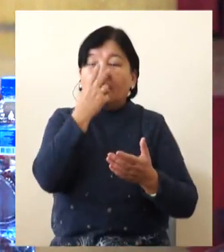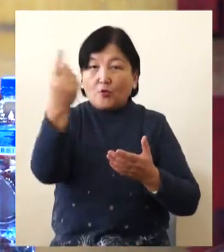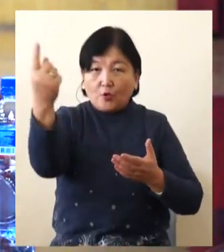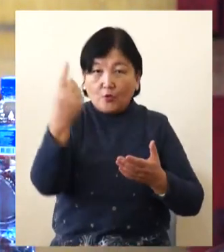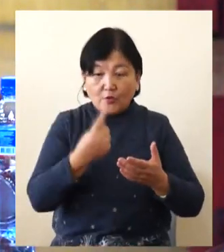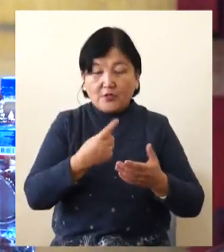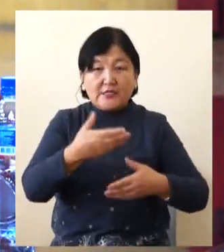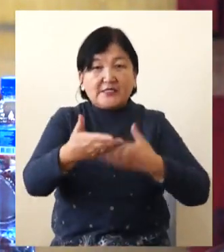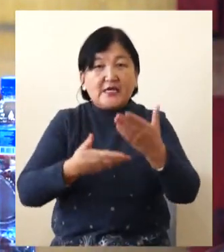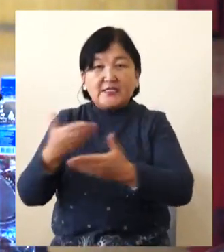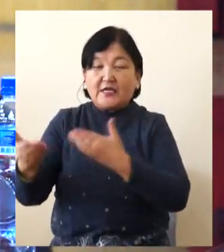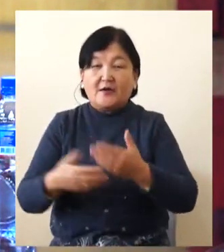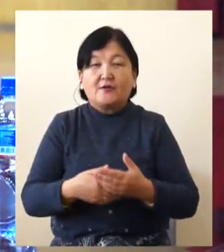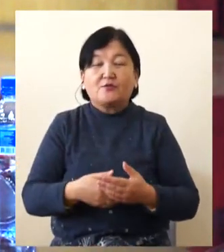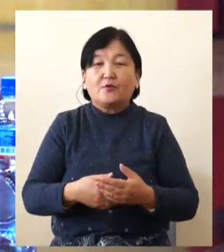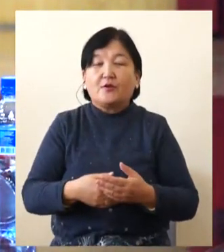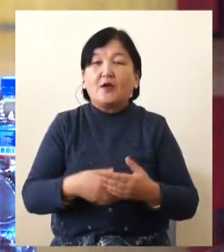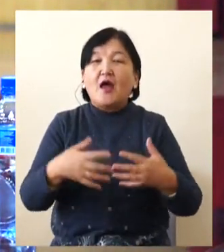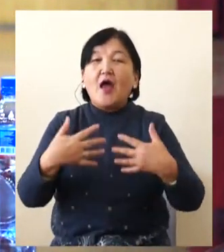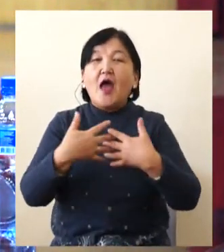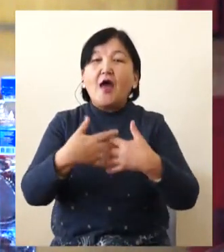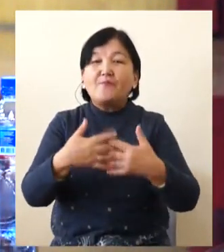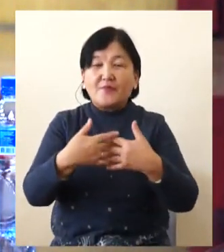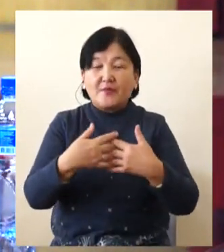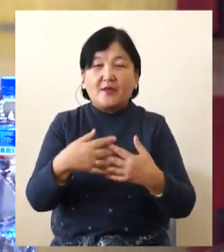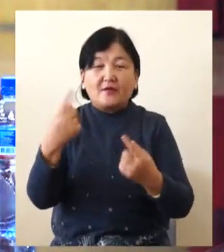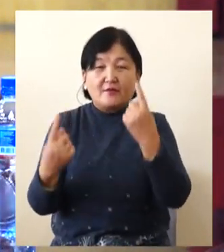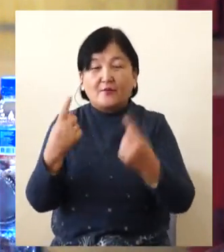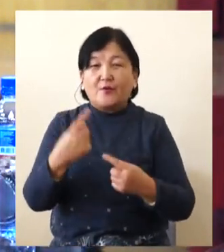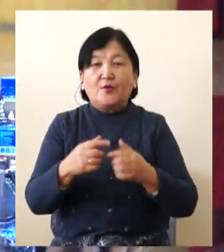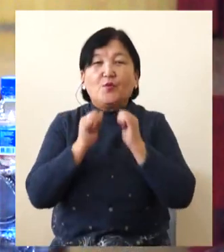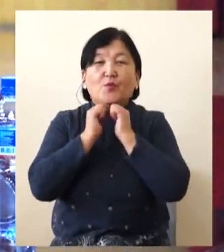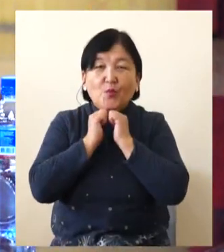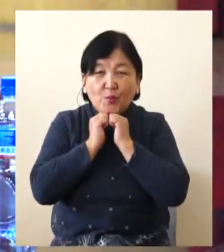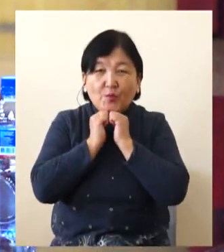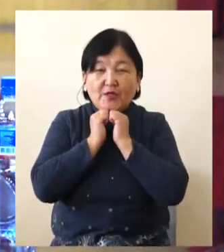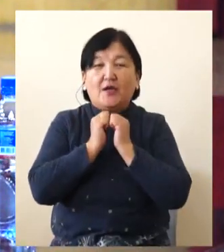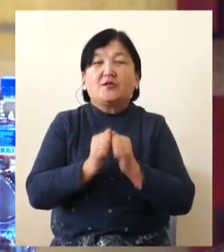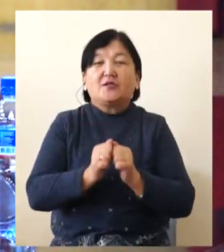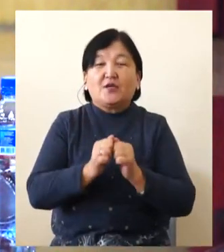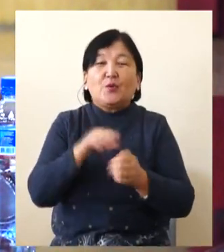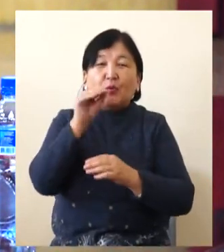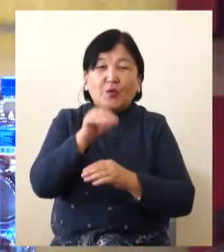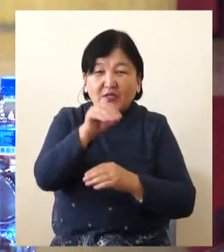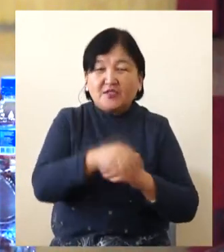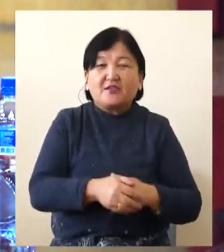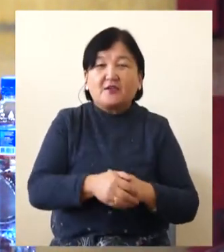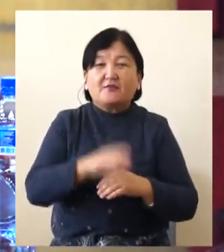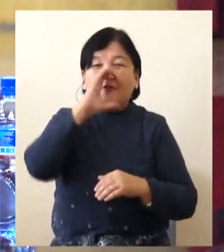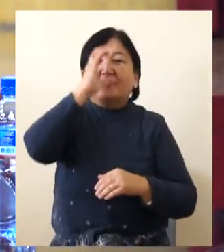оруулж ирээд зарж байгаа компаниудыг хэрвээ амтнаар ярих юм бол туулай шиг байна, хулган шиг байна, заан шиг байна.